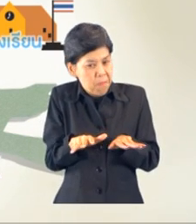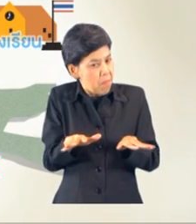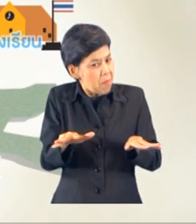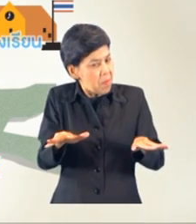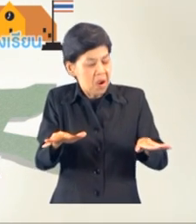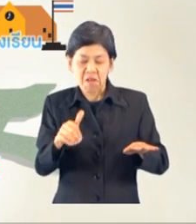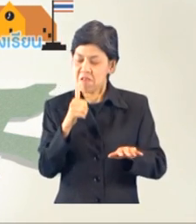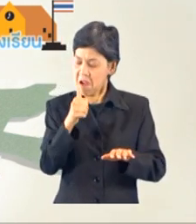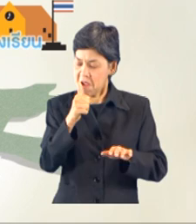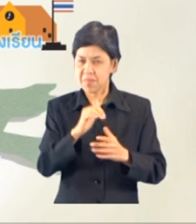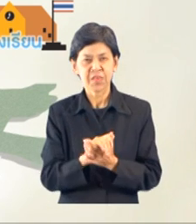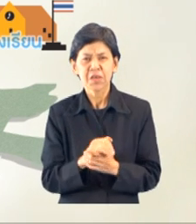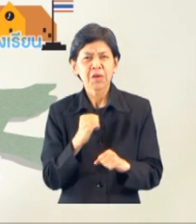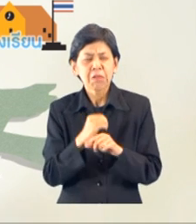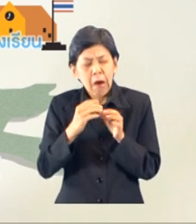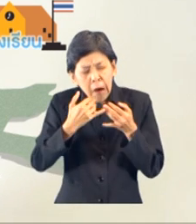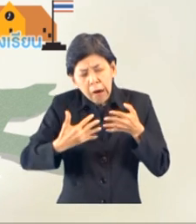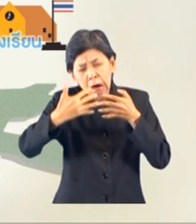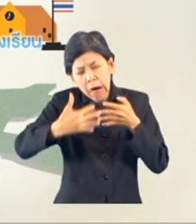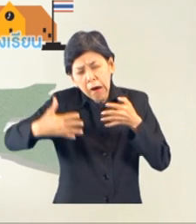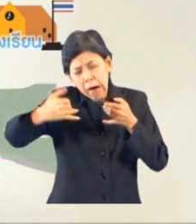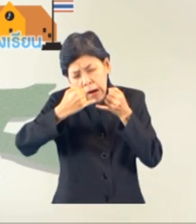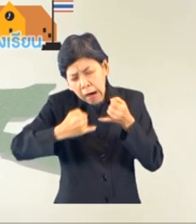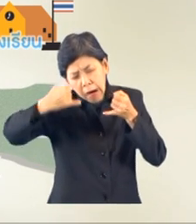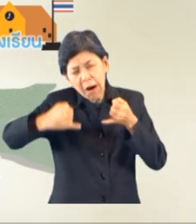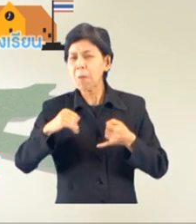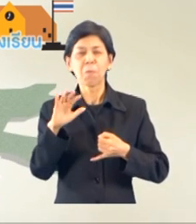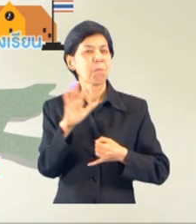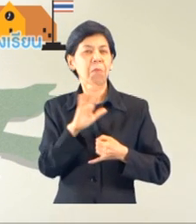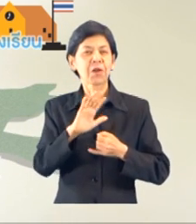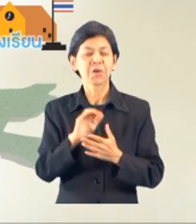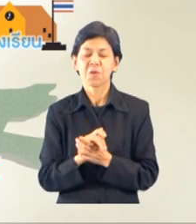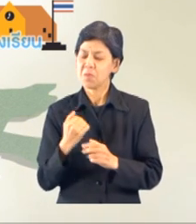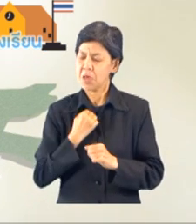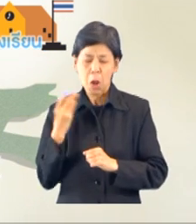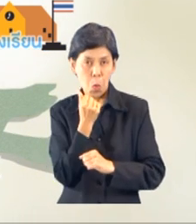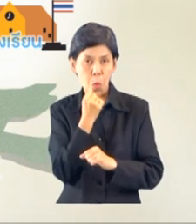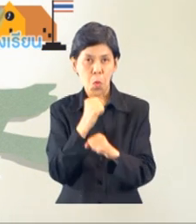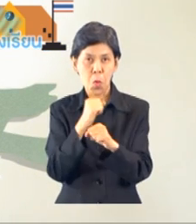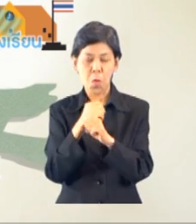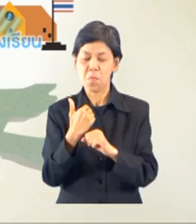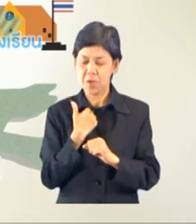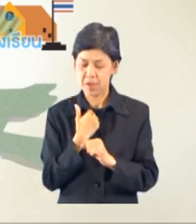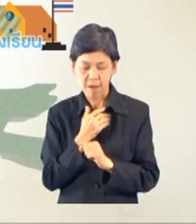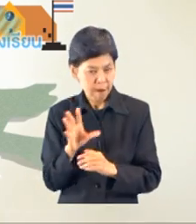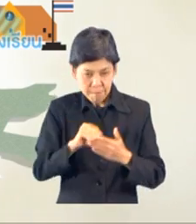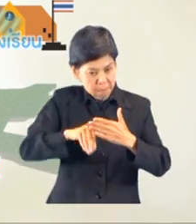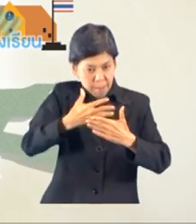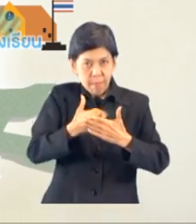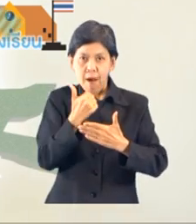การใช้งานได้ไกลโดยไม่ต้องใช้สายในการเชื่อมต่อและสัญญาณยังมีความเร็วมากกว่าระบบอื่น